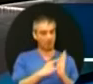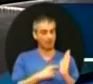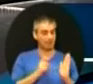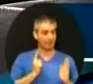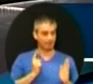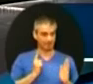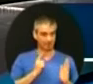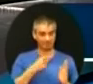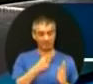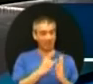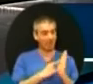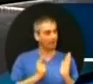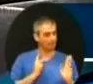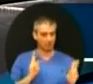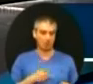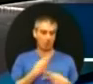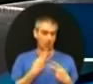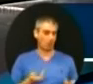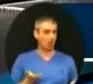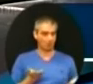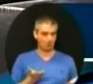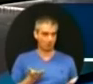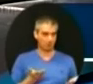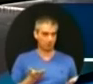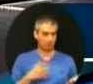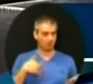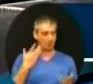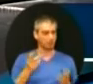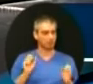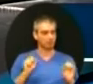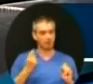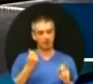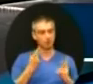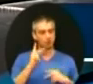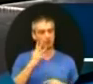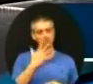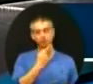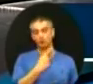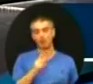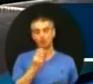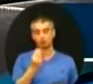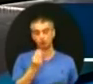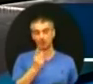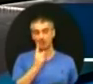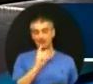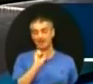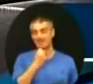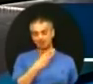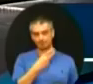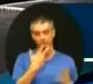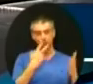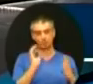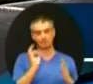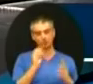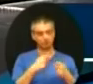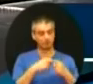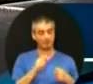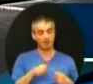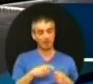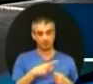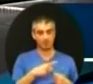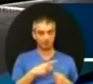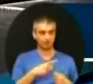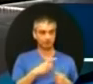פרטית, והיא שחקיקה פרטית לא יכולה להיות בעלות של יותר מ5 מיליון שקלים, אלא אם 80% מחברי